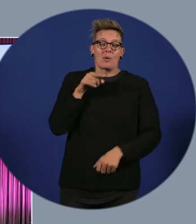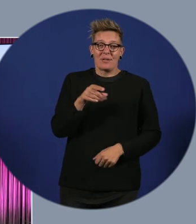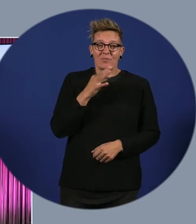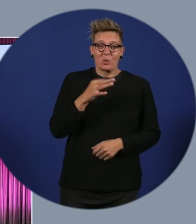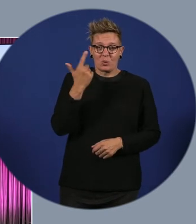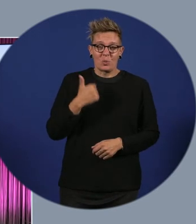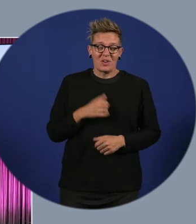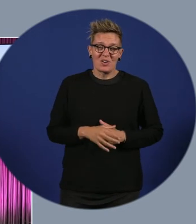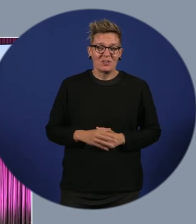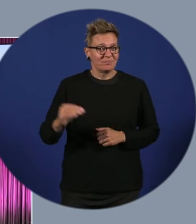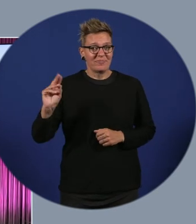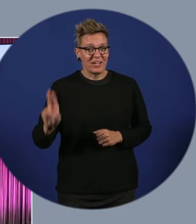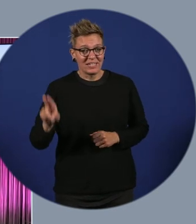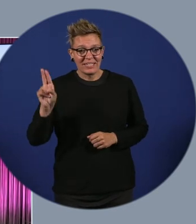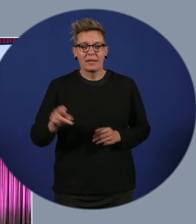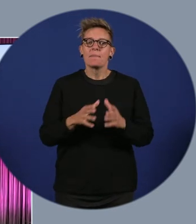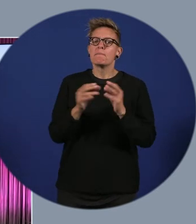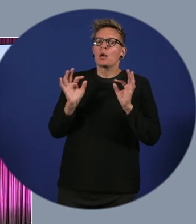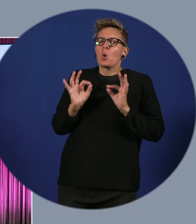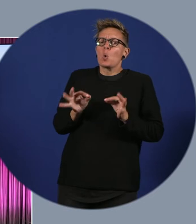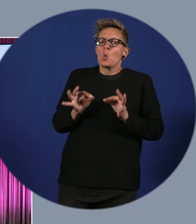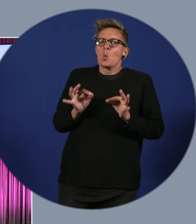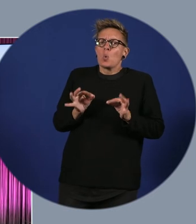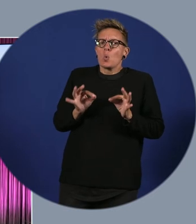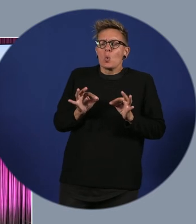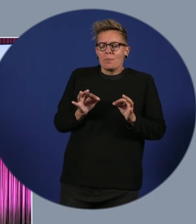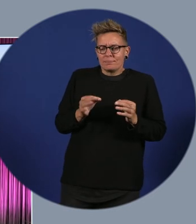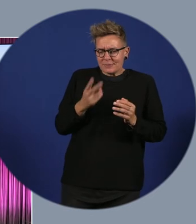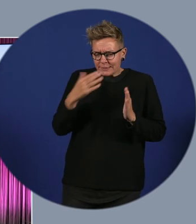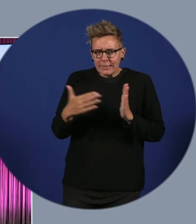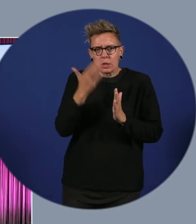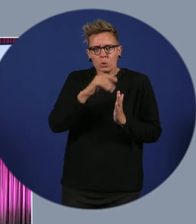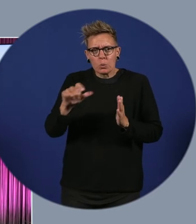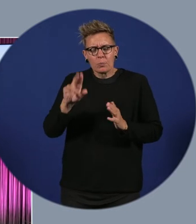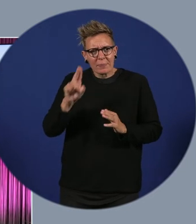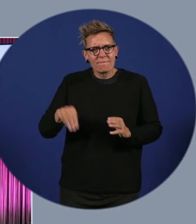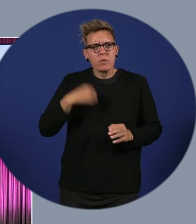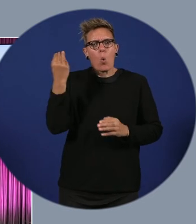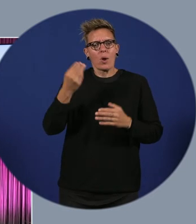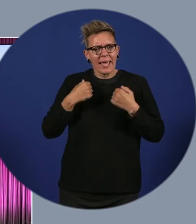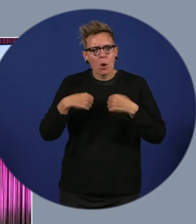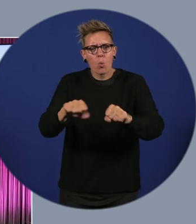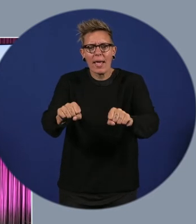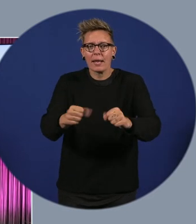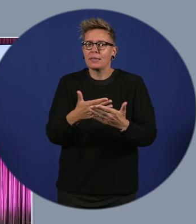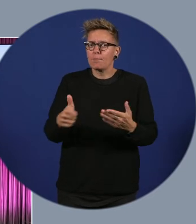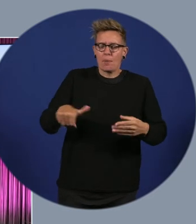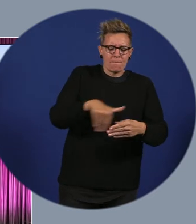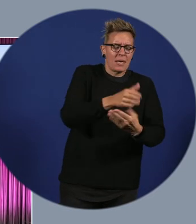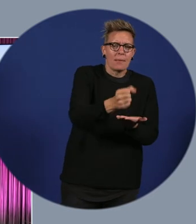mycket att säga där. Men hur möjliggör vi så att unga vågar engagera sig? Alltså inte bara i partier, men även